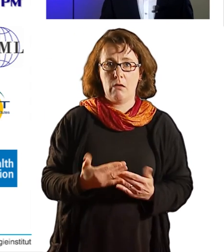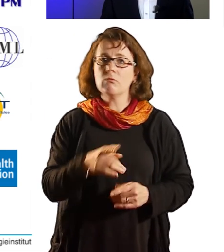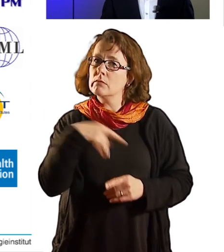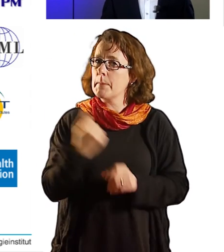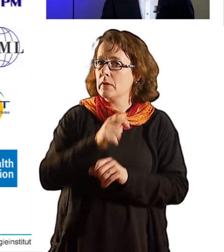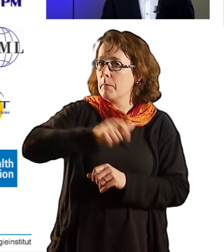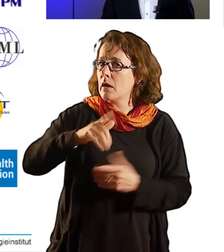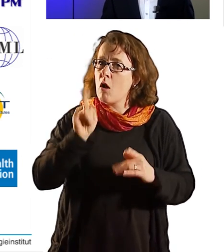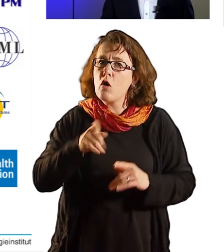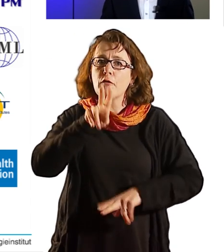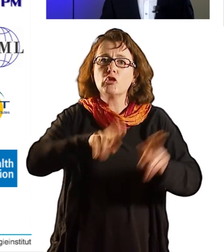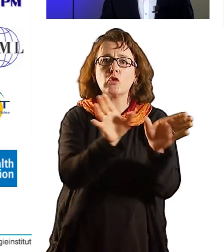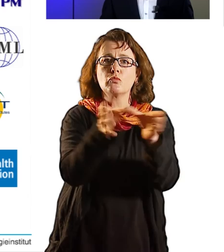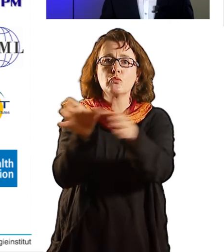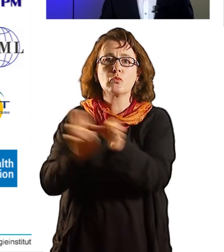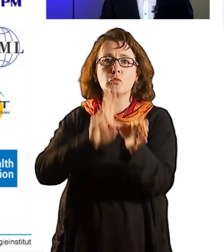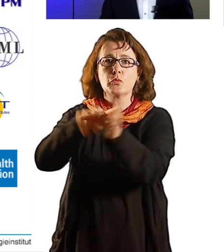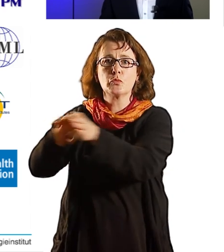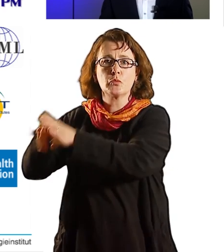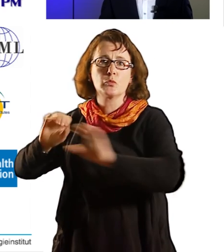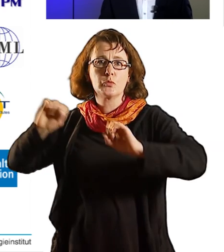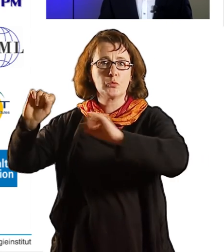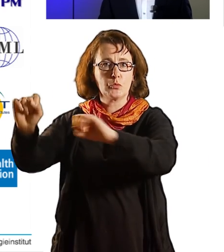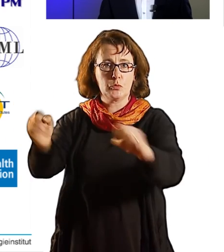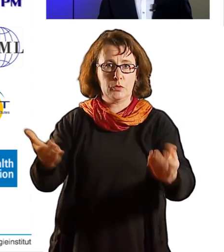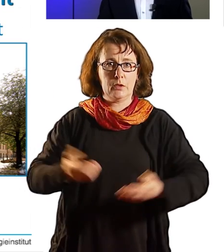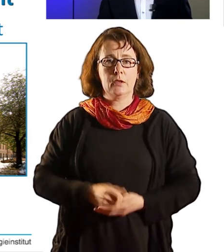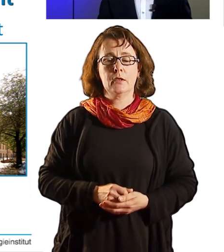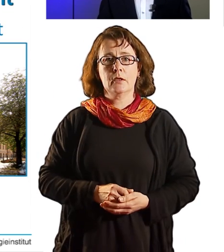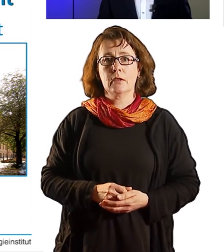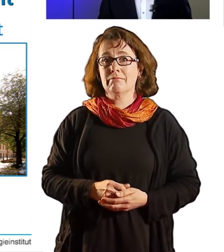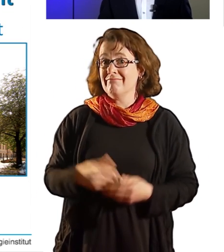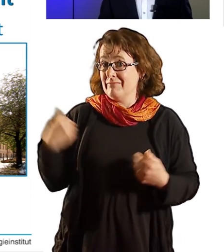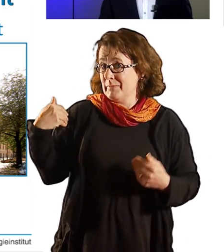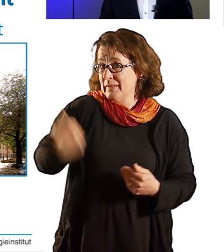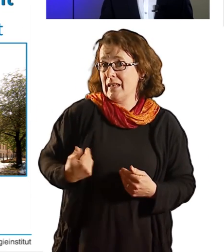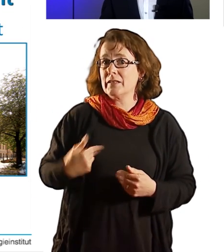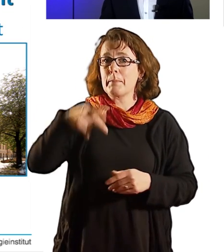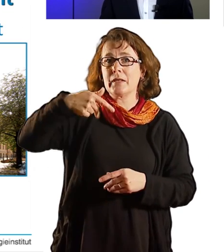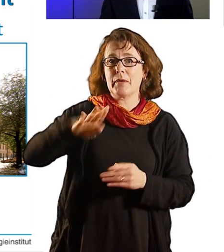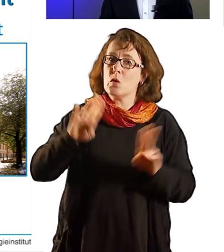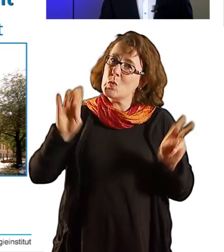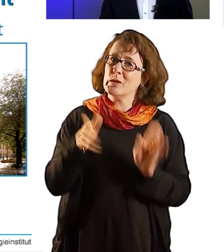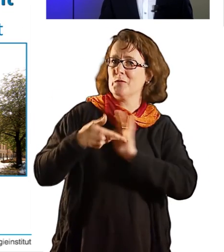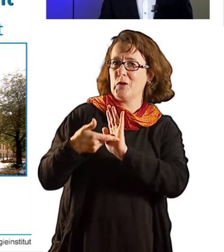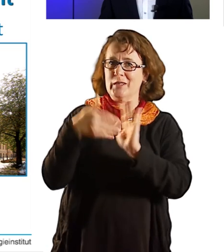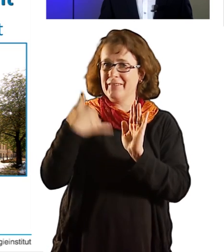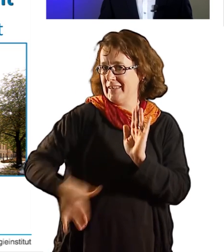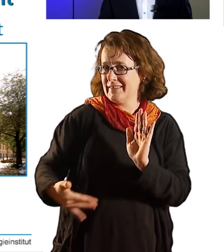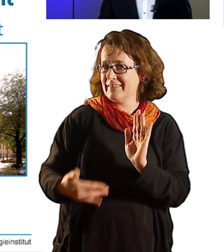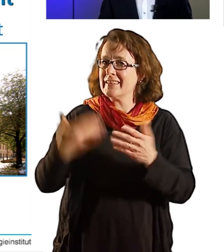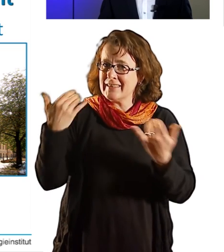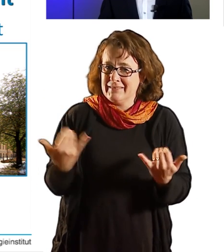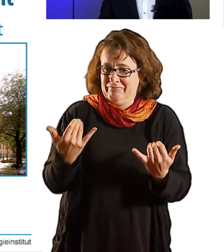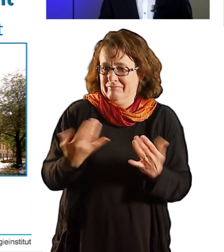auch in vielen Metrologieorganisationen und Gremien prägend aktiv. Diese kurze Vorstellung der Physikalisch-Technischen Bundesanstalt soll mit